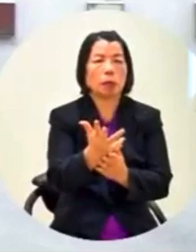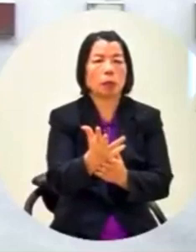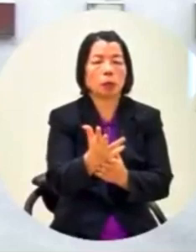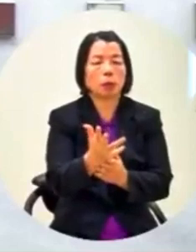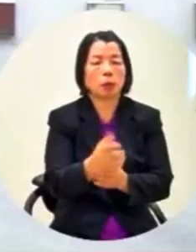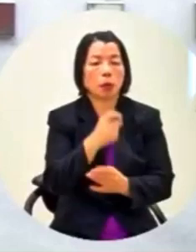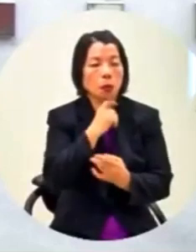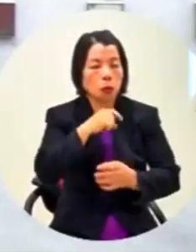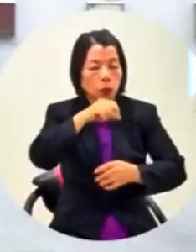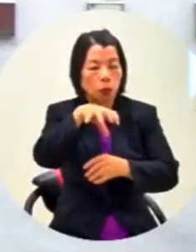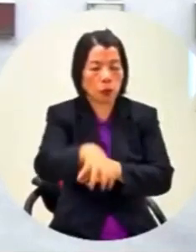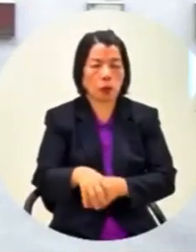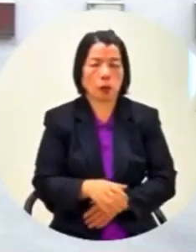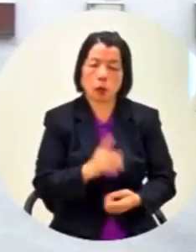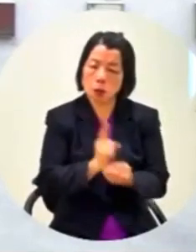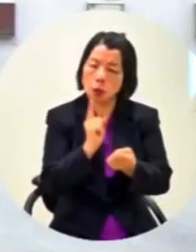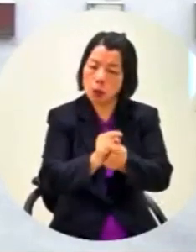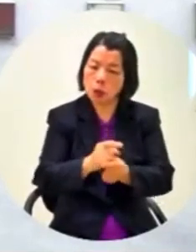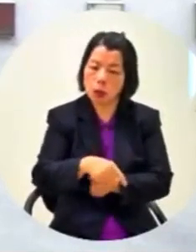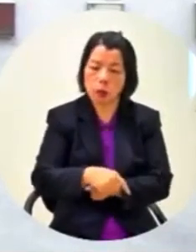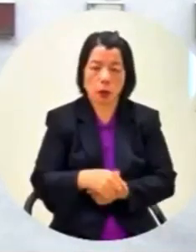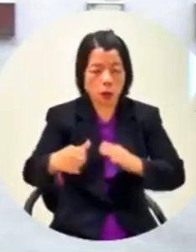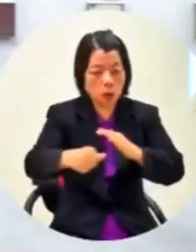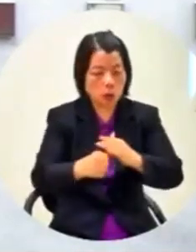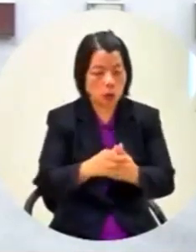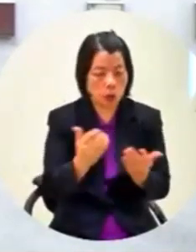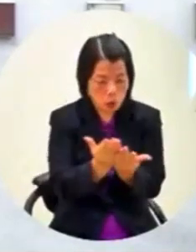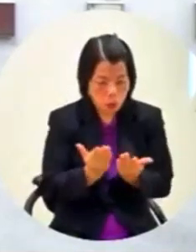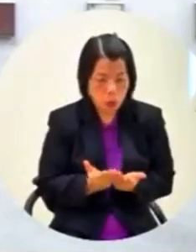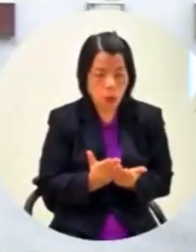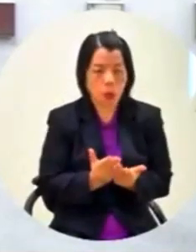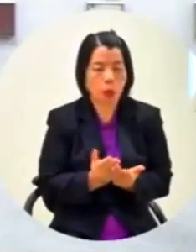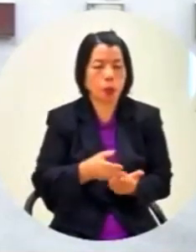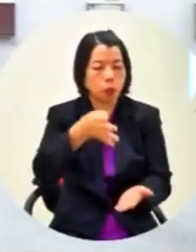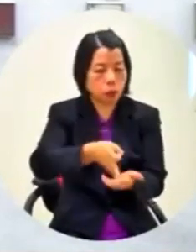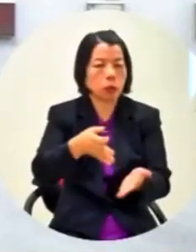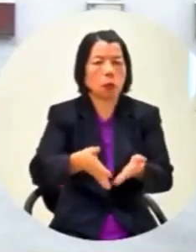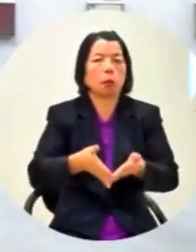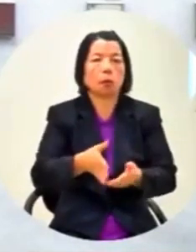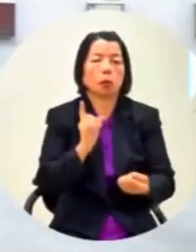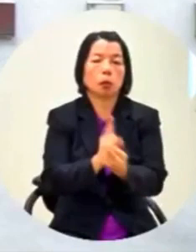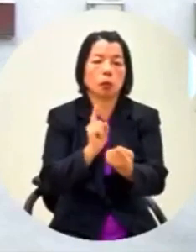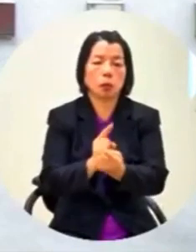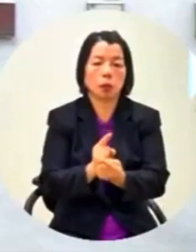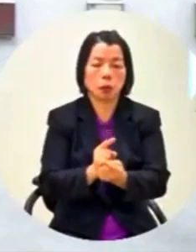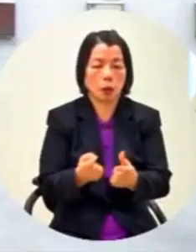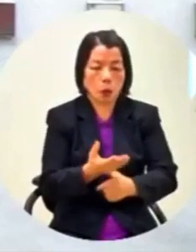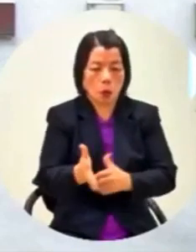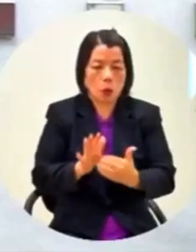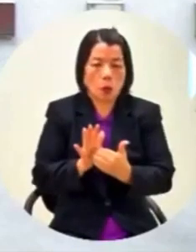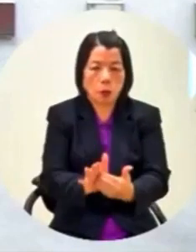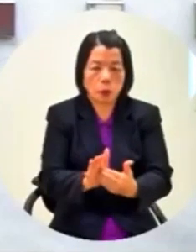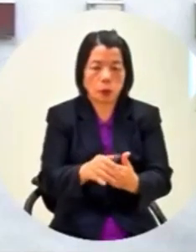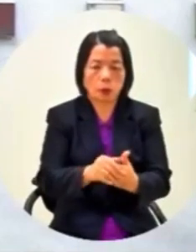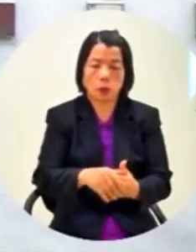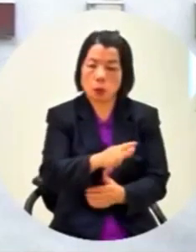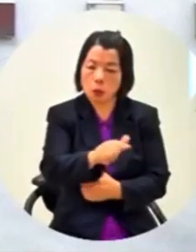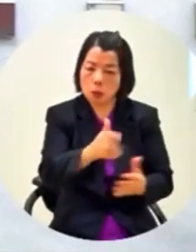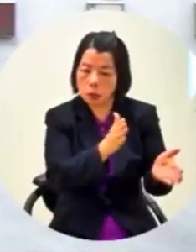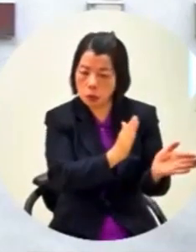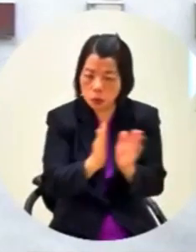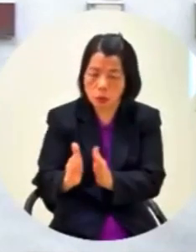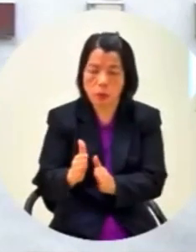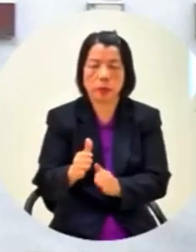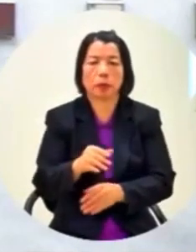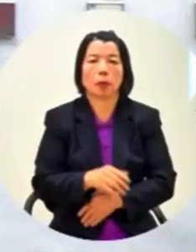内实名制的登记。在防疫的物资以及资源的准备方面，为有利